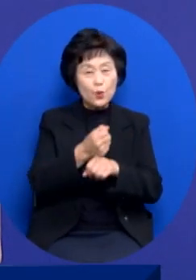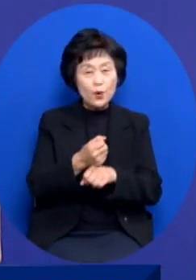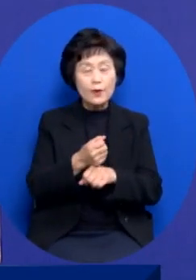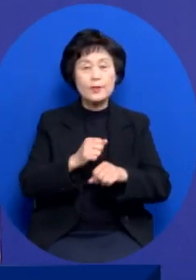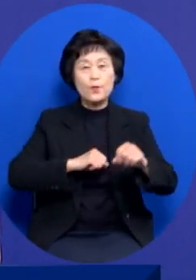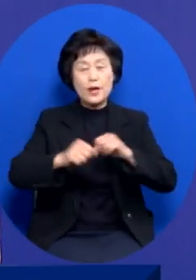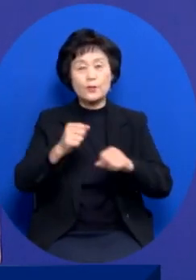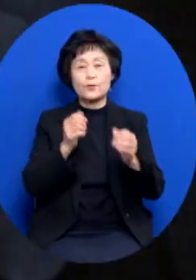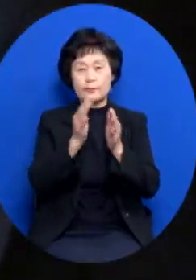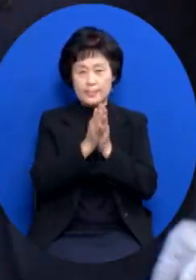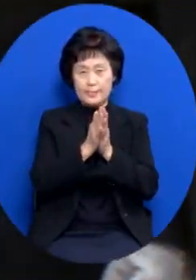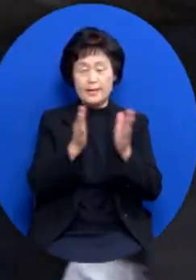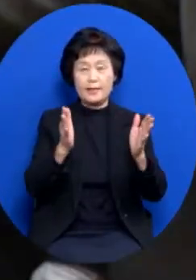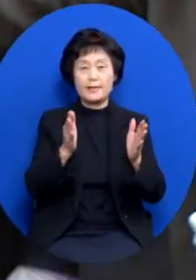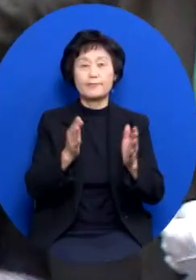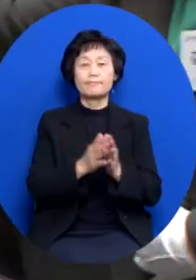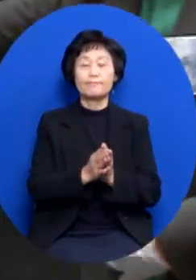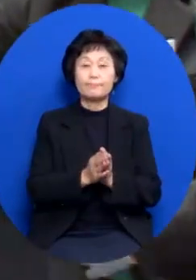기자입니다.